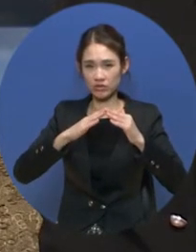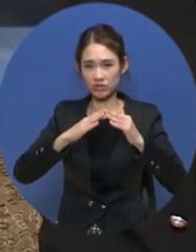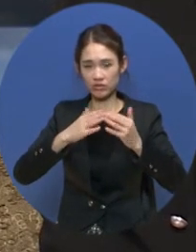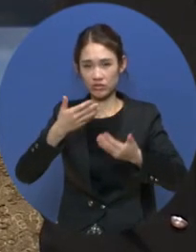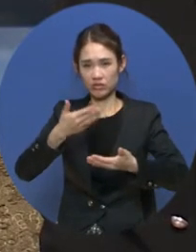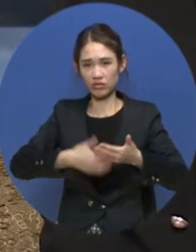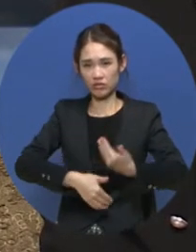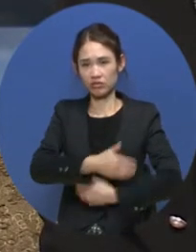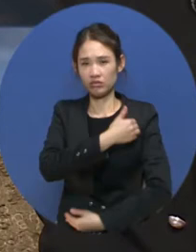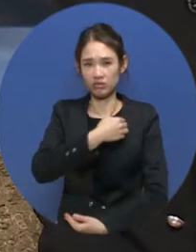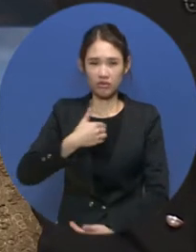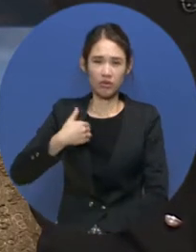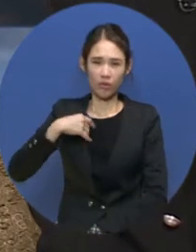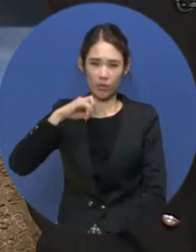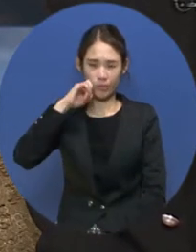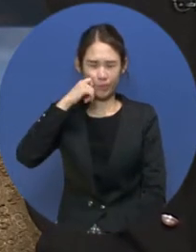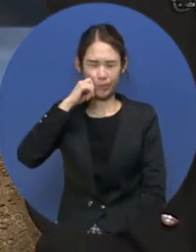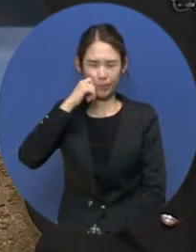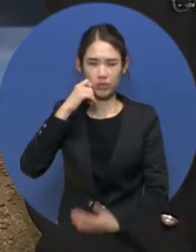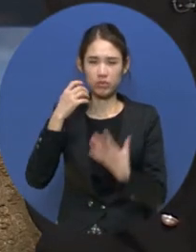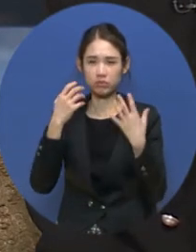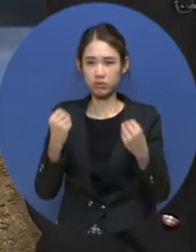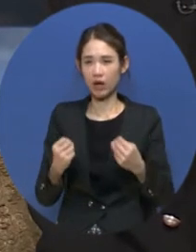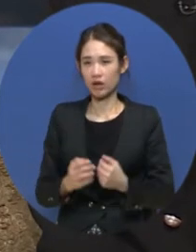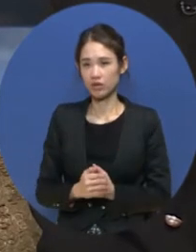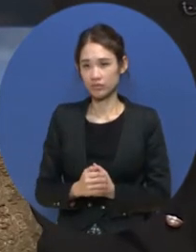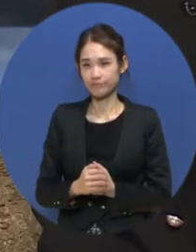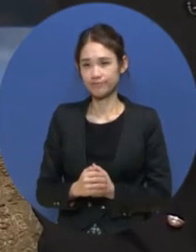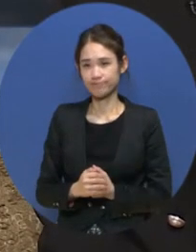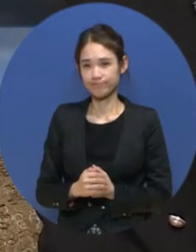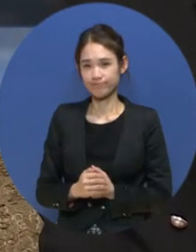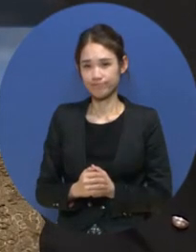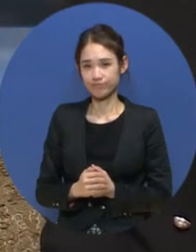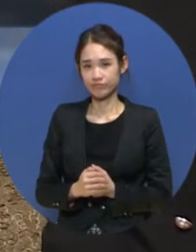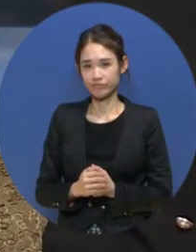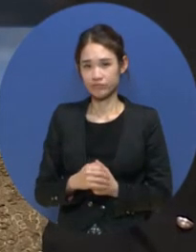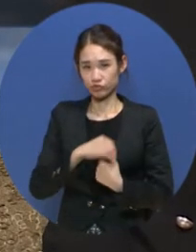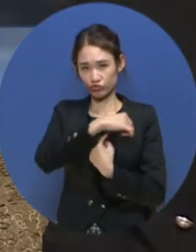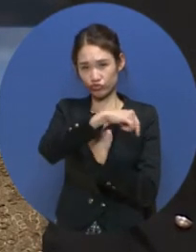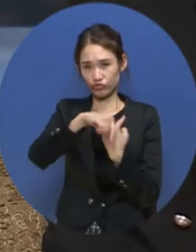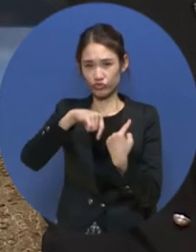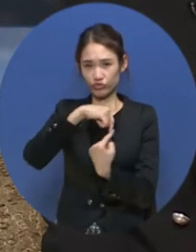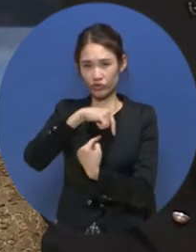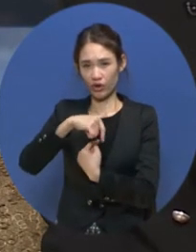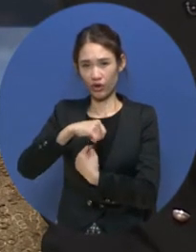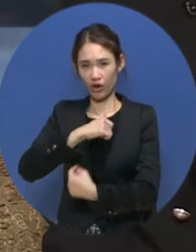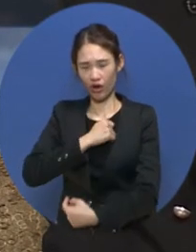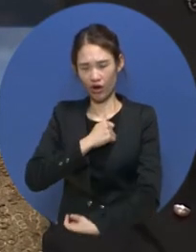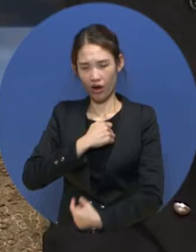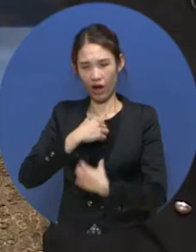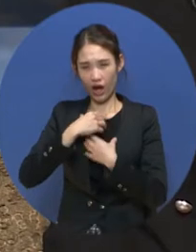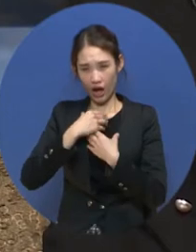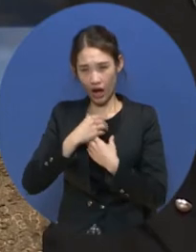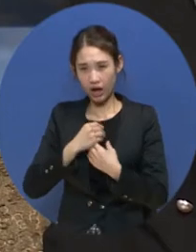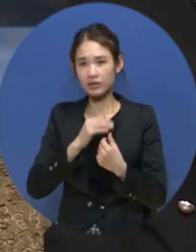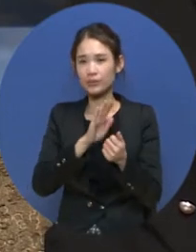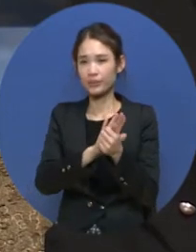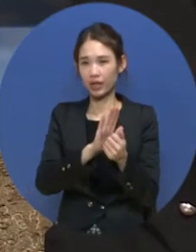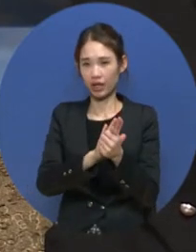어린이집으로서는 여력이 없고 많이 어렵지 않습니다. 그래서 운영이 안정적으로 될 수 있도록 뭐 어떤